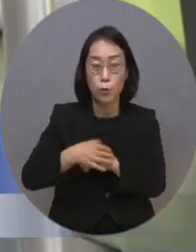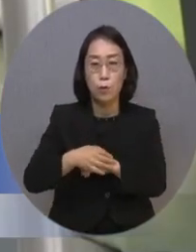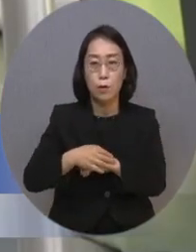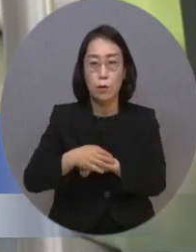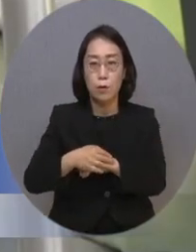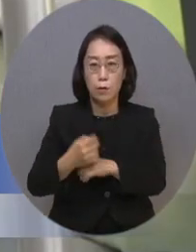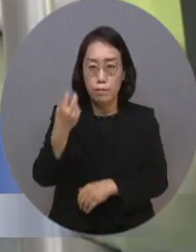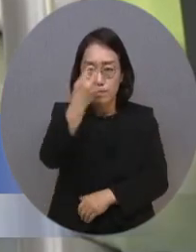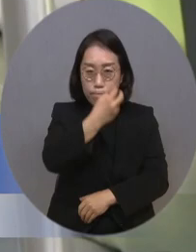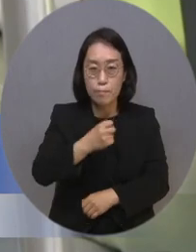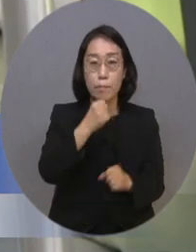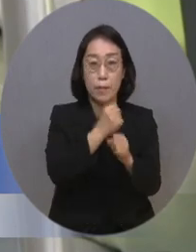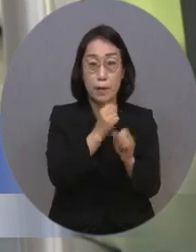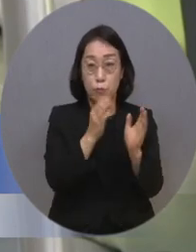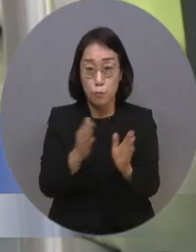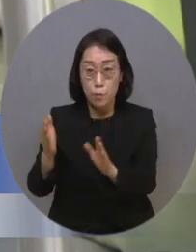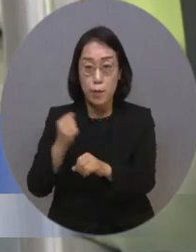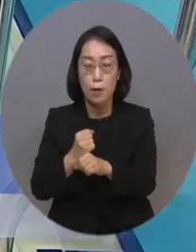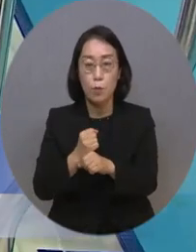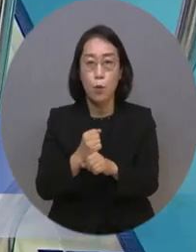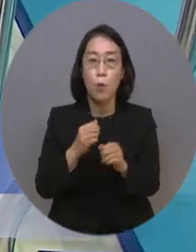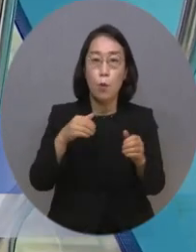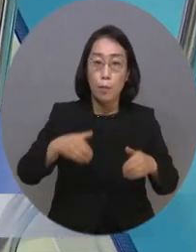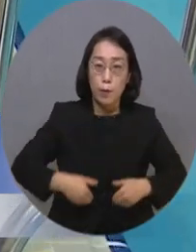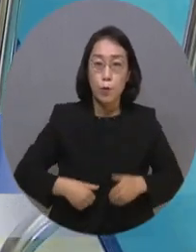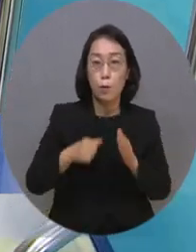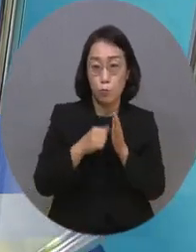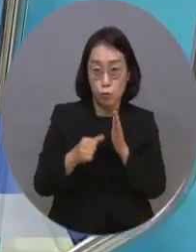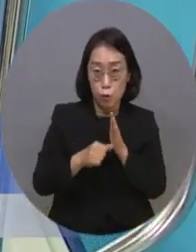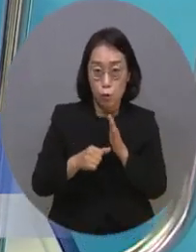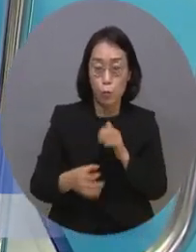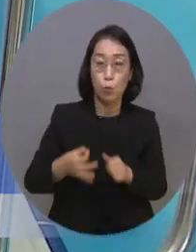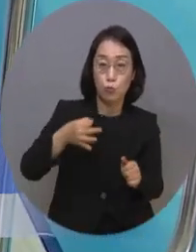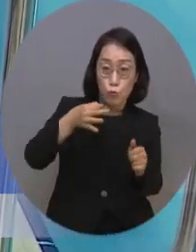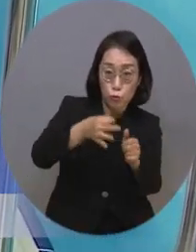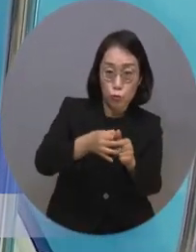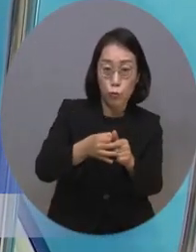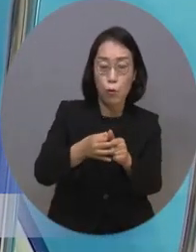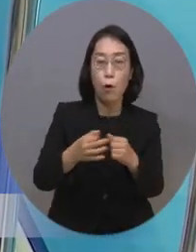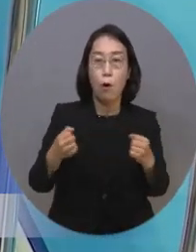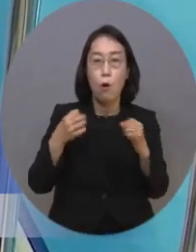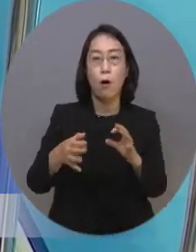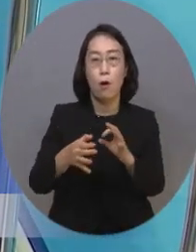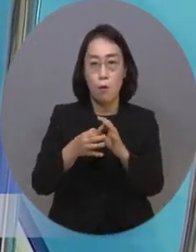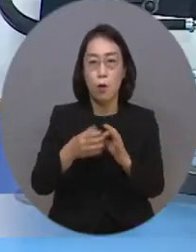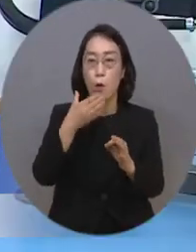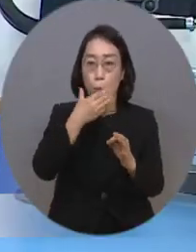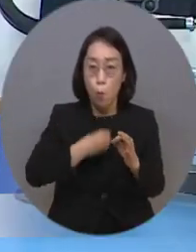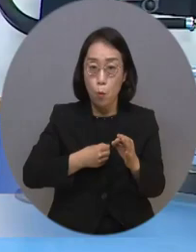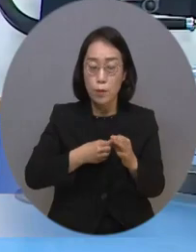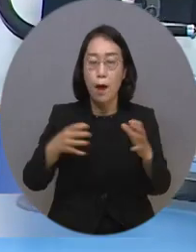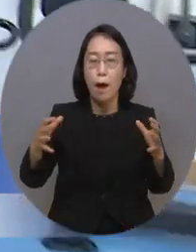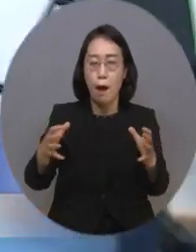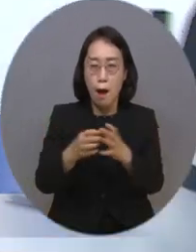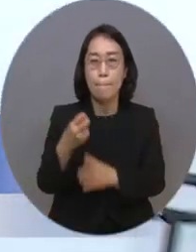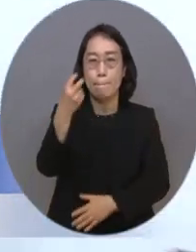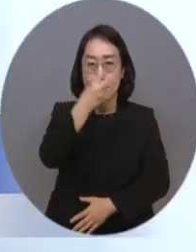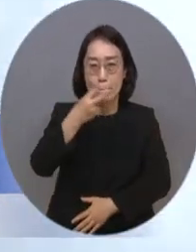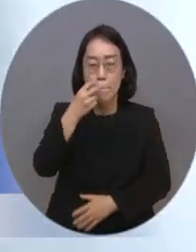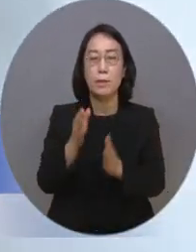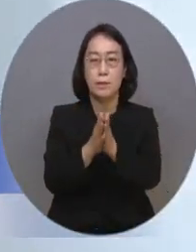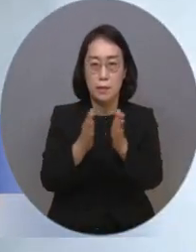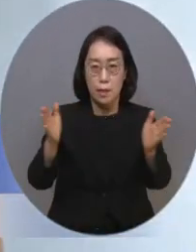구축하고 장애인 보조기기, 의료비 지원 등 장애인 건강 관련 복지 보건 사업을 통합적으로 전담하게